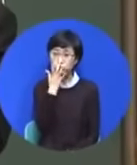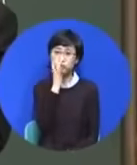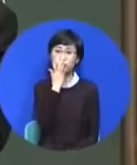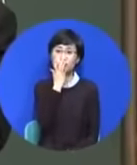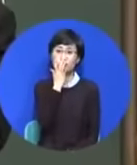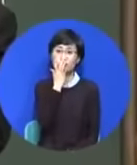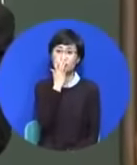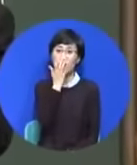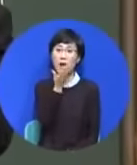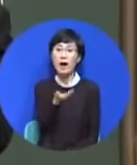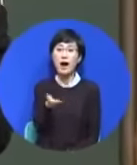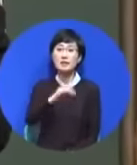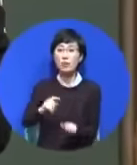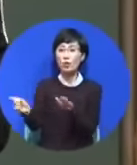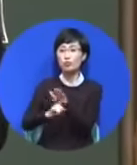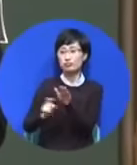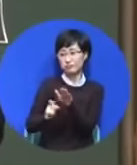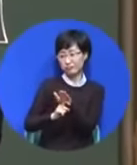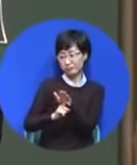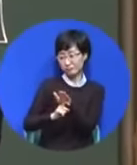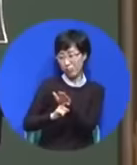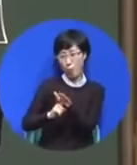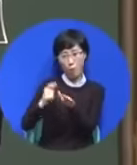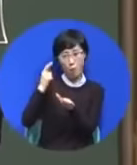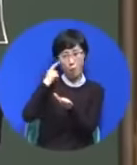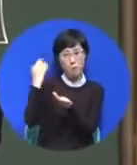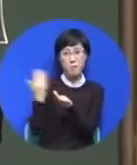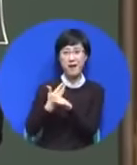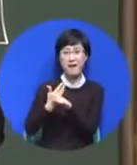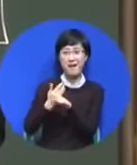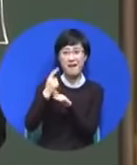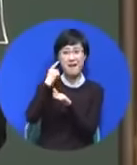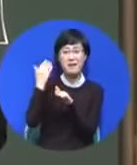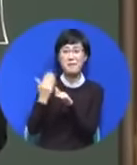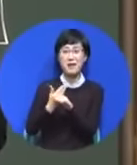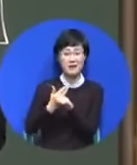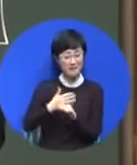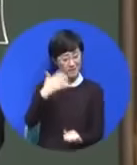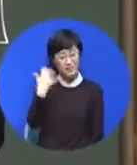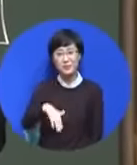근데 도둑질하는 데는 천입니다 참